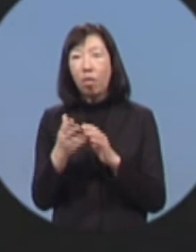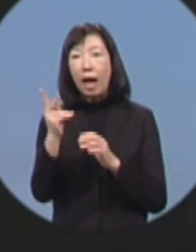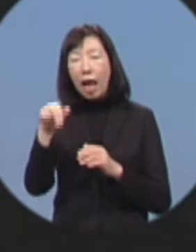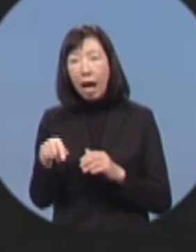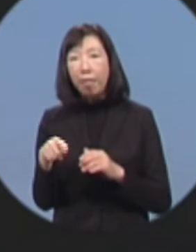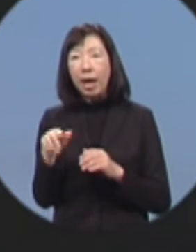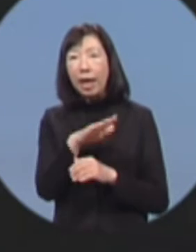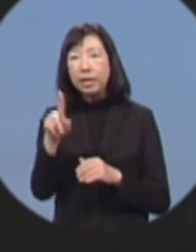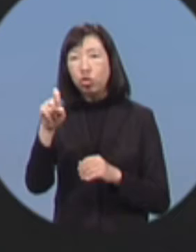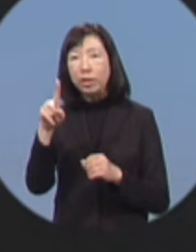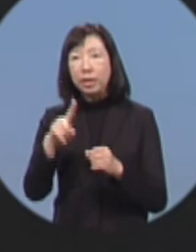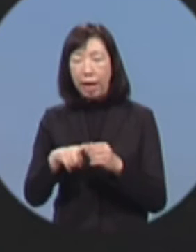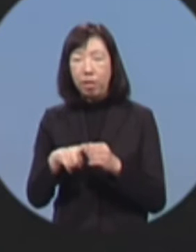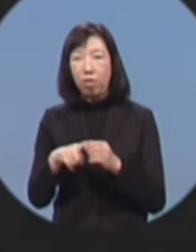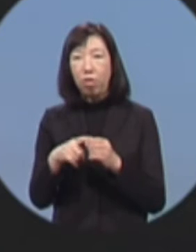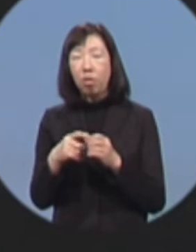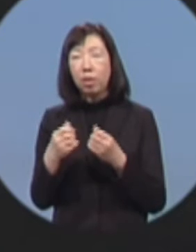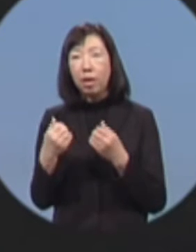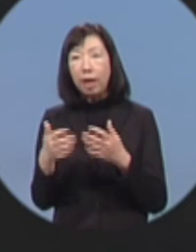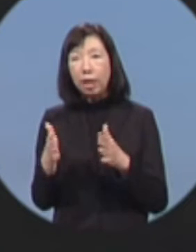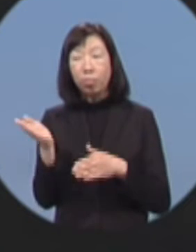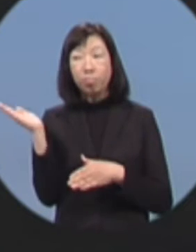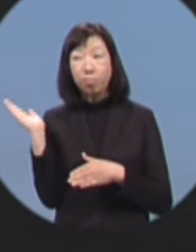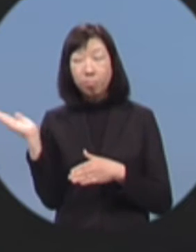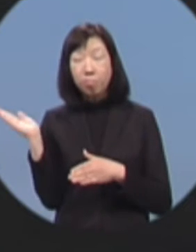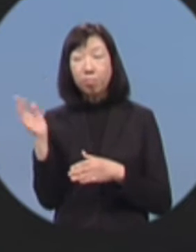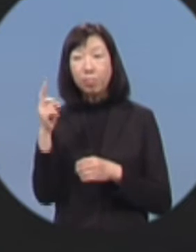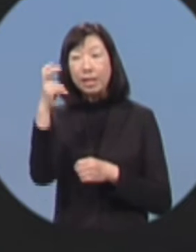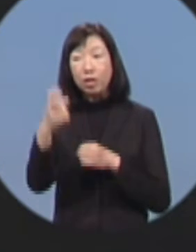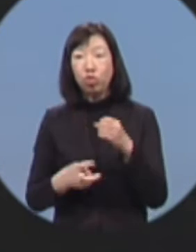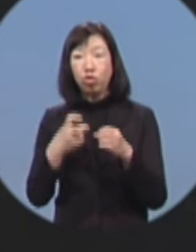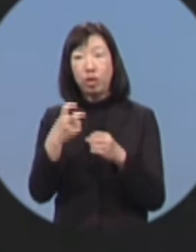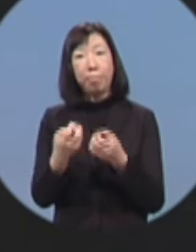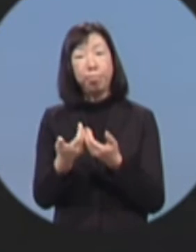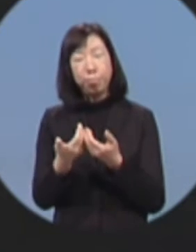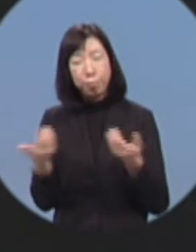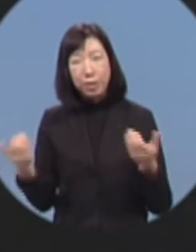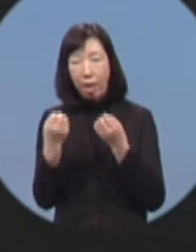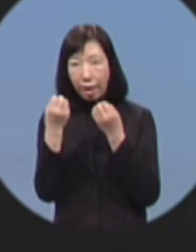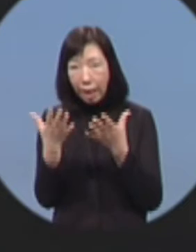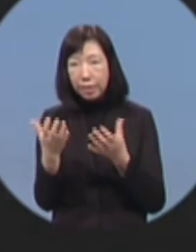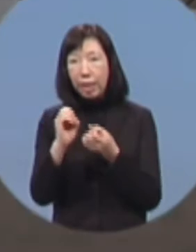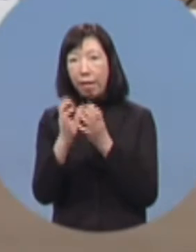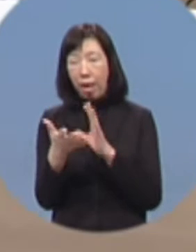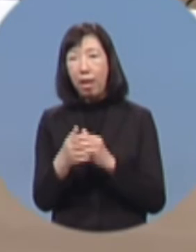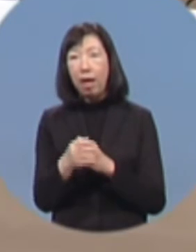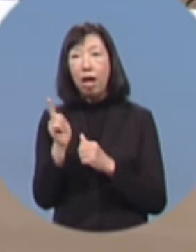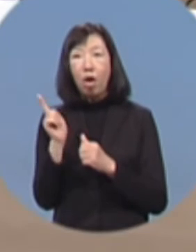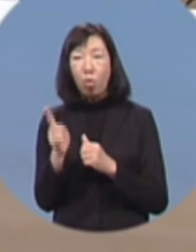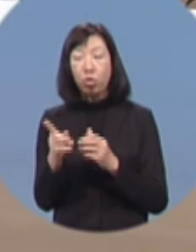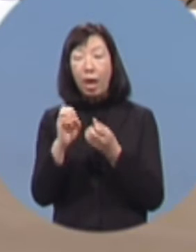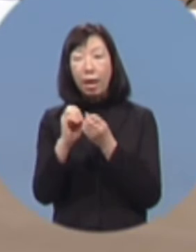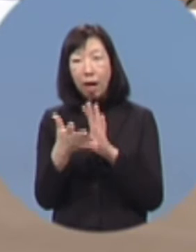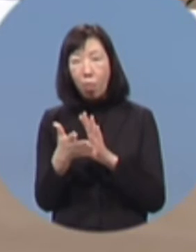ては平成11年に誕生したアクアホワイト以来20年ぶりの新品種になります。 このブリリア